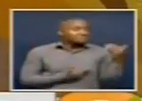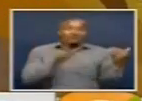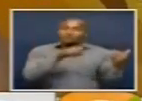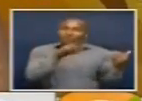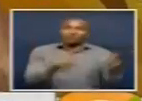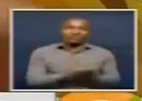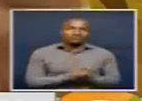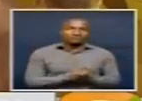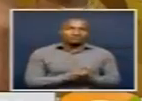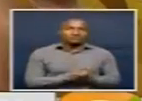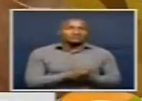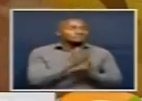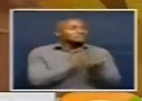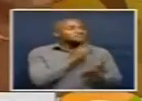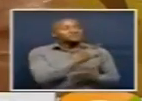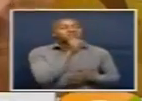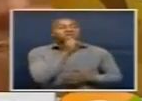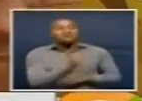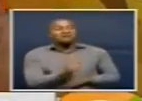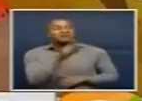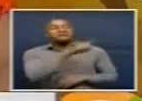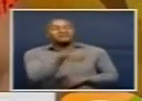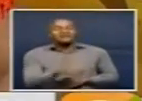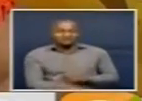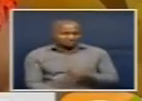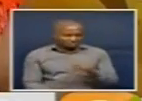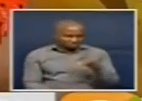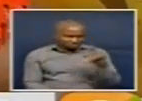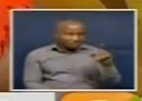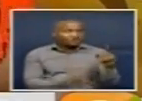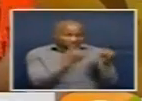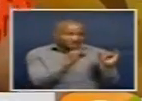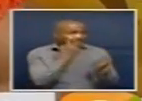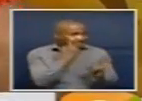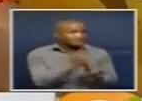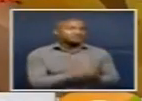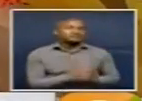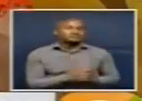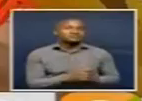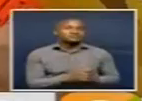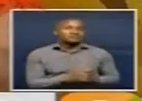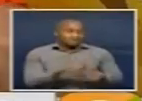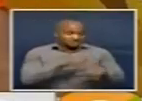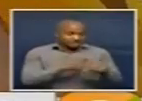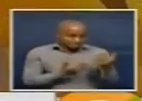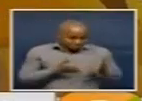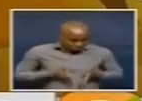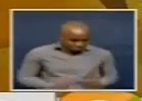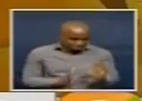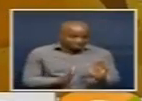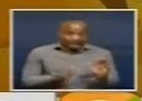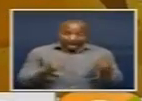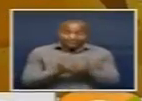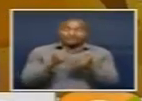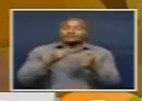hivyo mtatuambia haya ni ya kizee, amepitwa na wakati ama ni ya kishamba. Basi nenda ushike wako uone. Mtoto akizaliwa baba aje amshike,